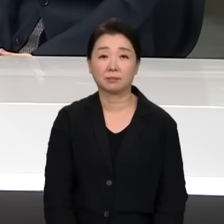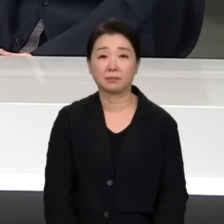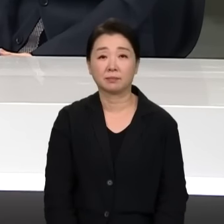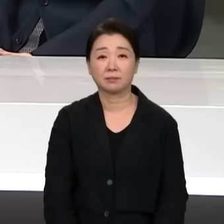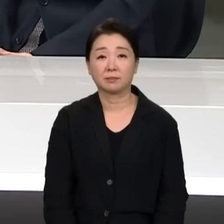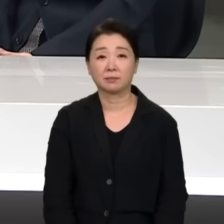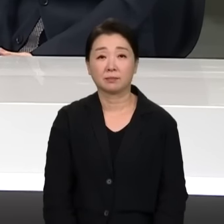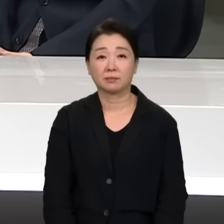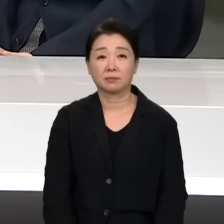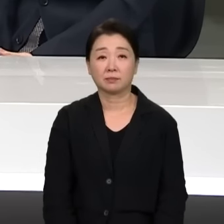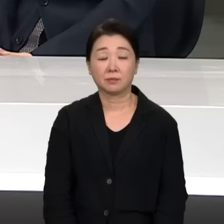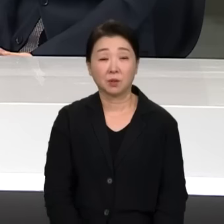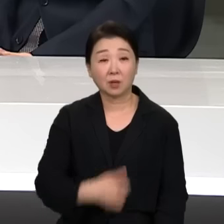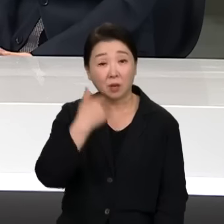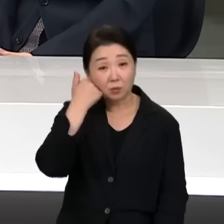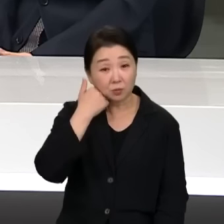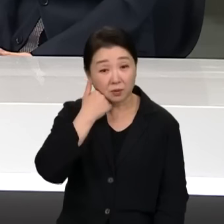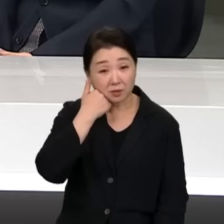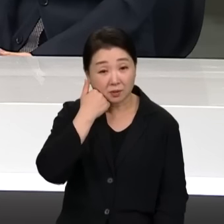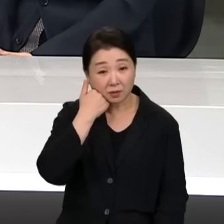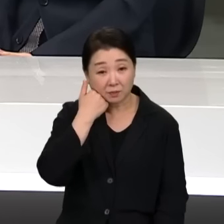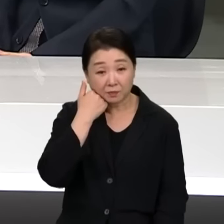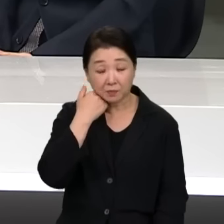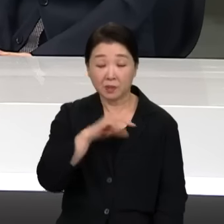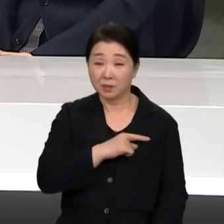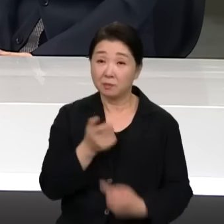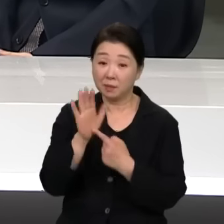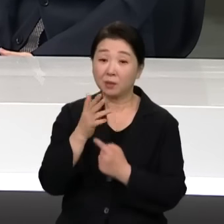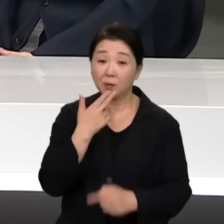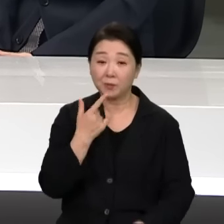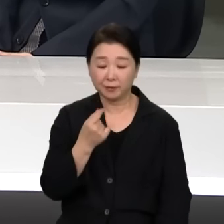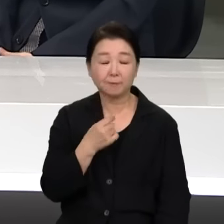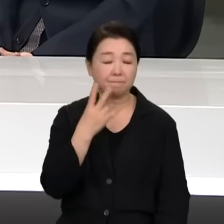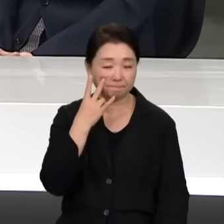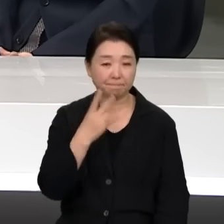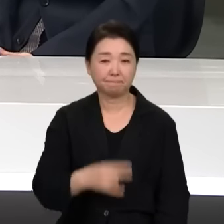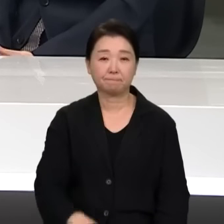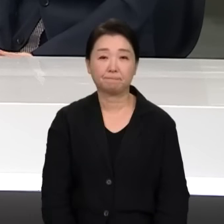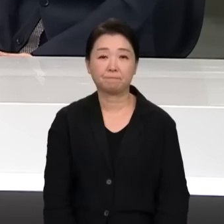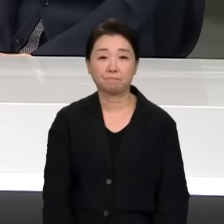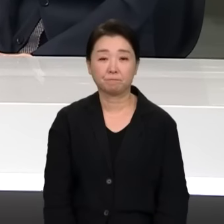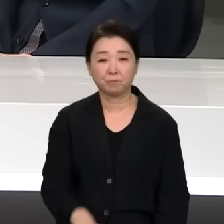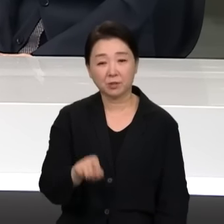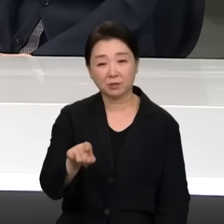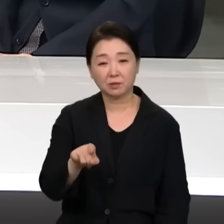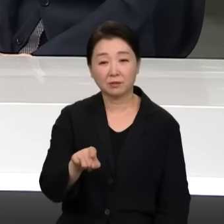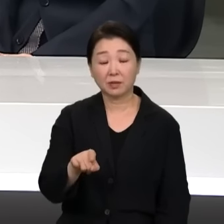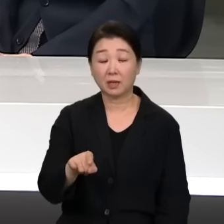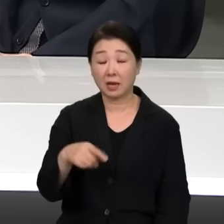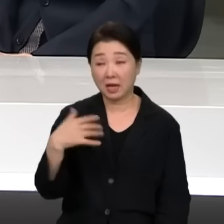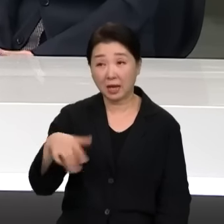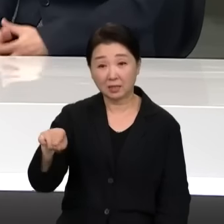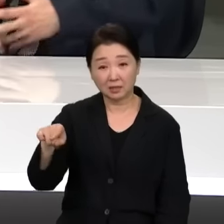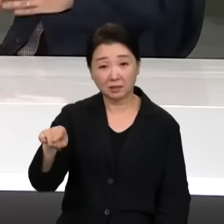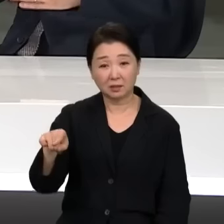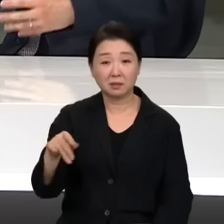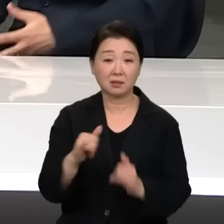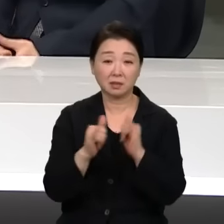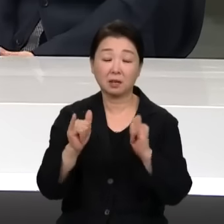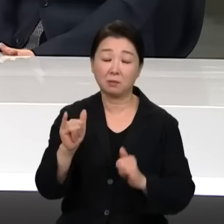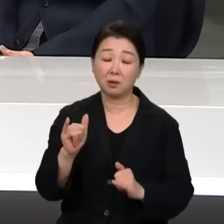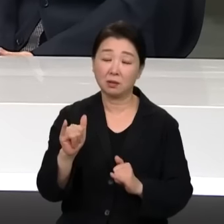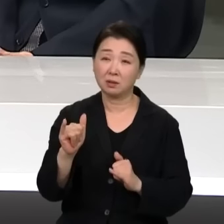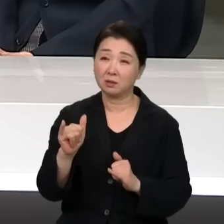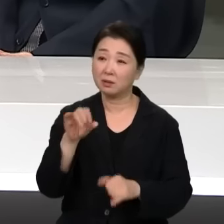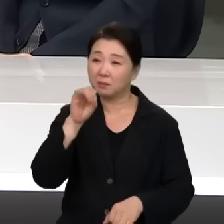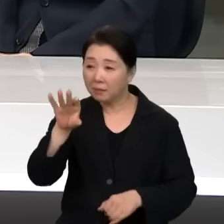하셨습니다 그게 누군지는 밝히지 않으셨고 예 그 그 부분은 제가 제 그분들이 더 이상